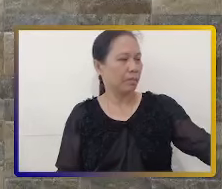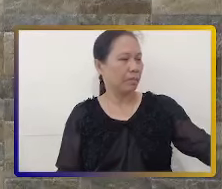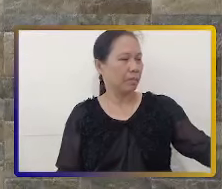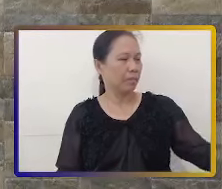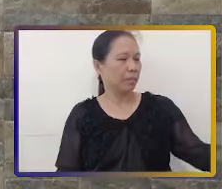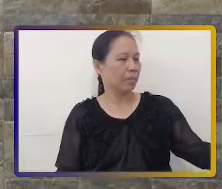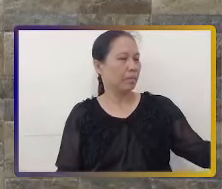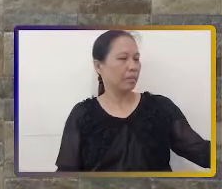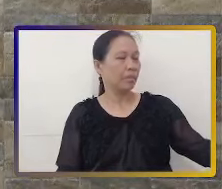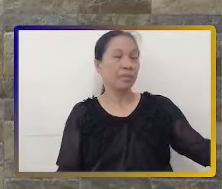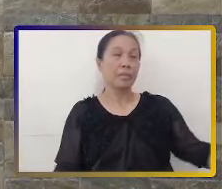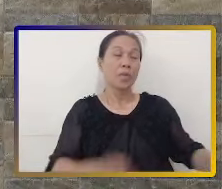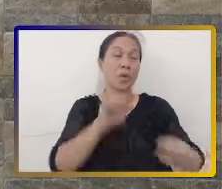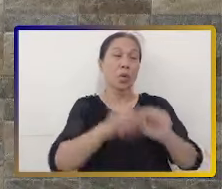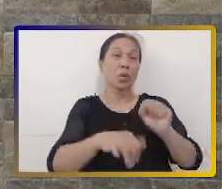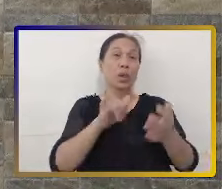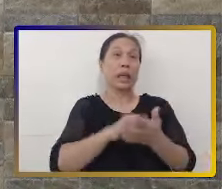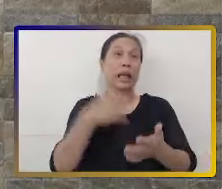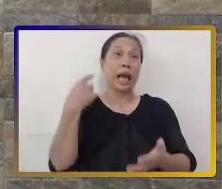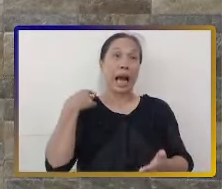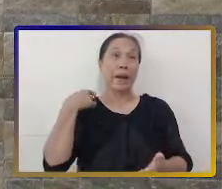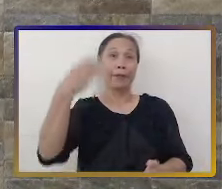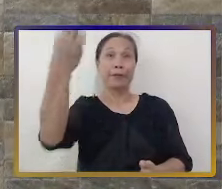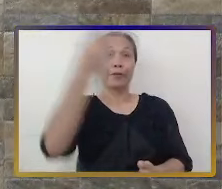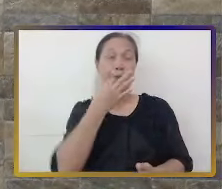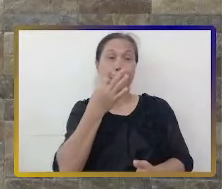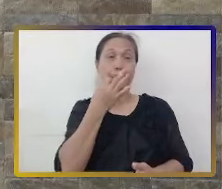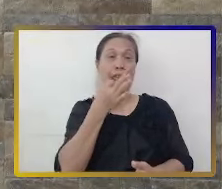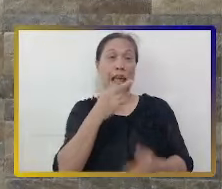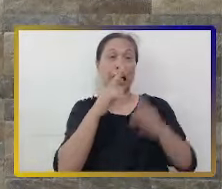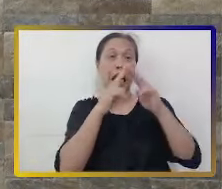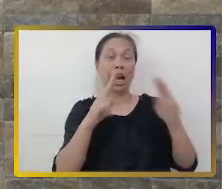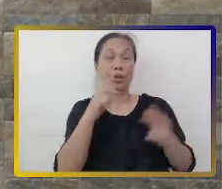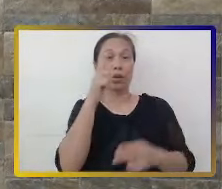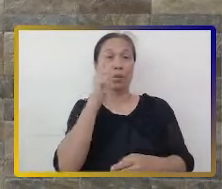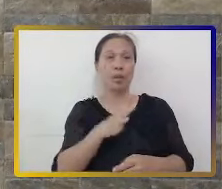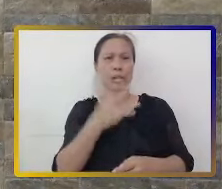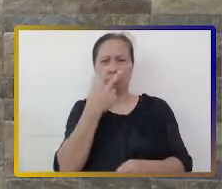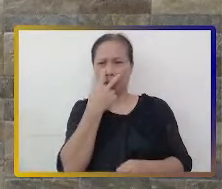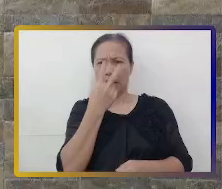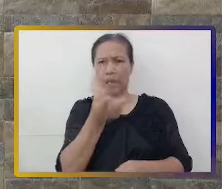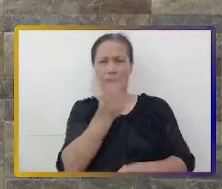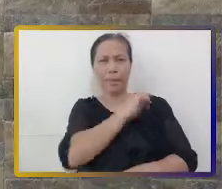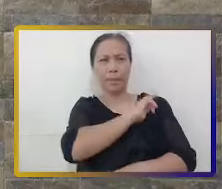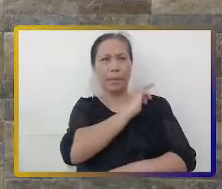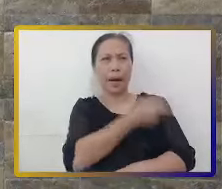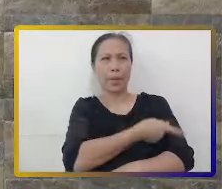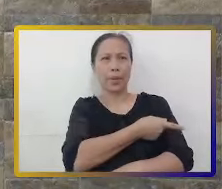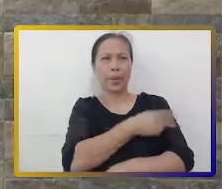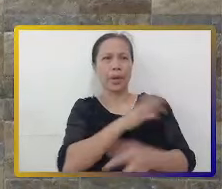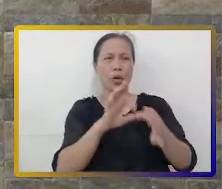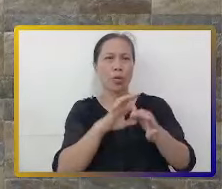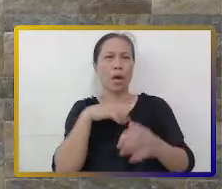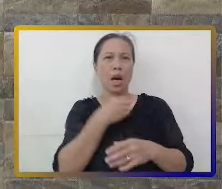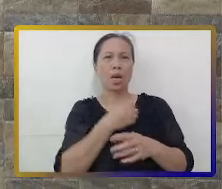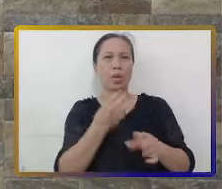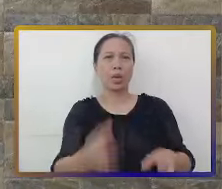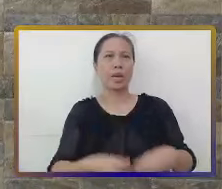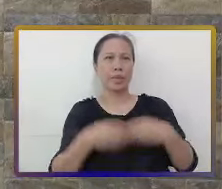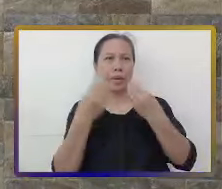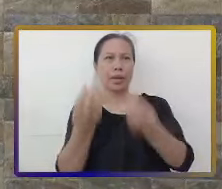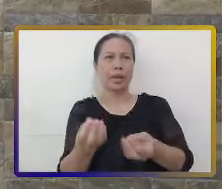meet sa house of God then look at the power of your giving look at